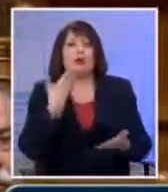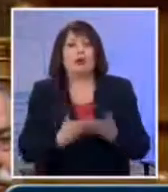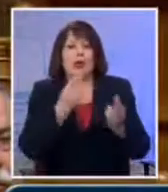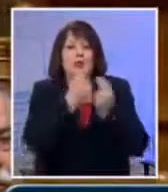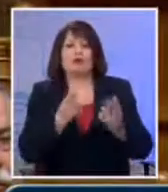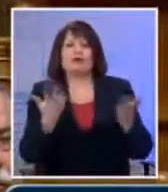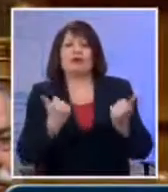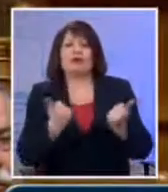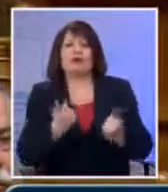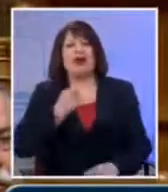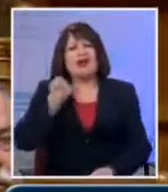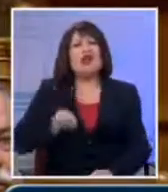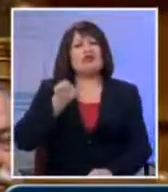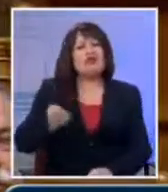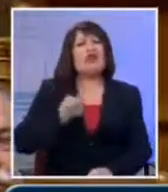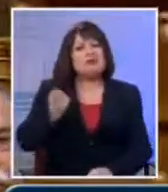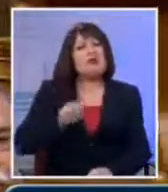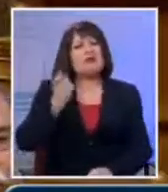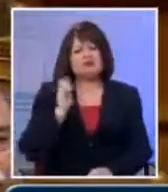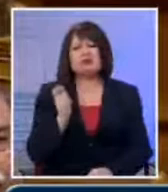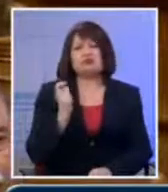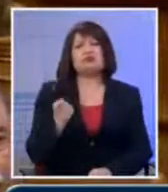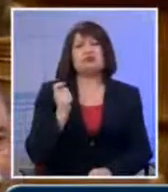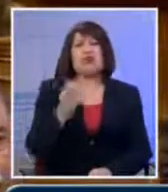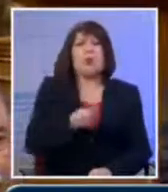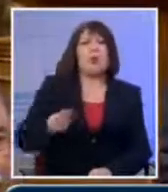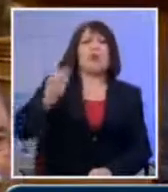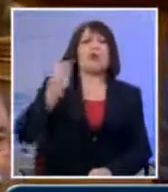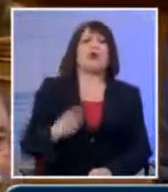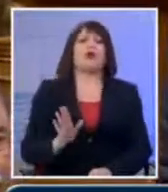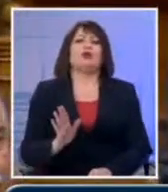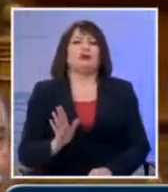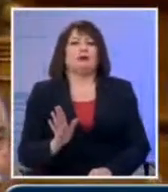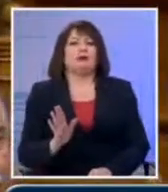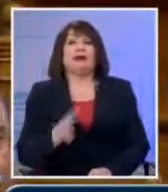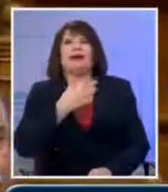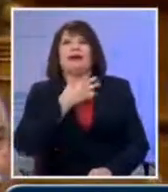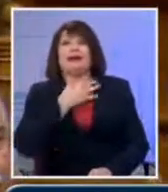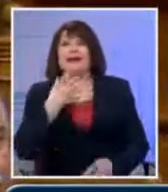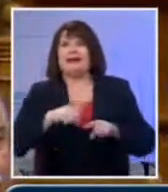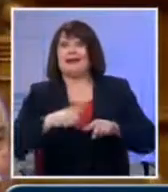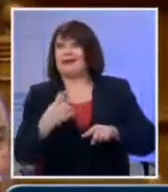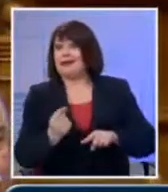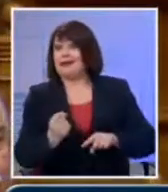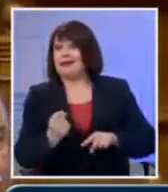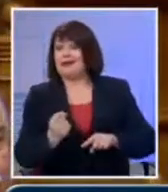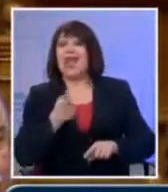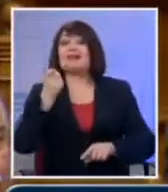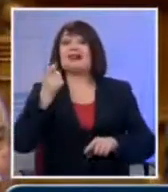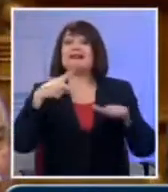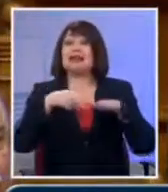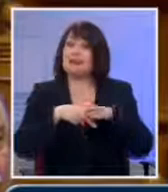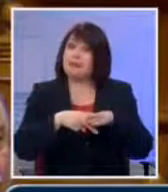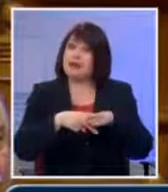για την αποπληρωμή ενός χρέους που διαρκώς μεγεθύνεται, αλλά να πηγαίνουν εκεί που έχει ανάγκη η χώρα, στα ασφαλιστικά